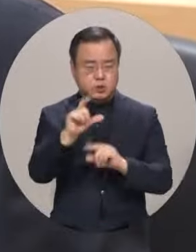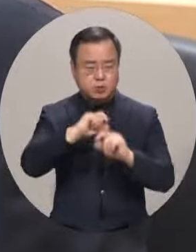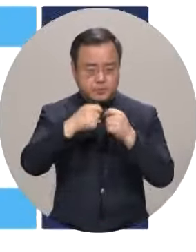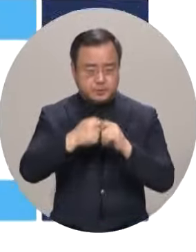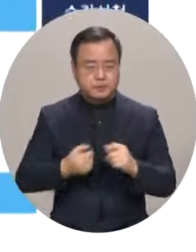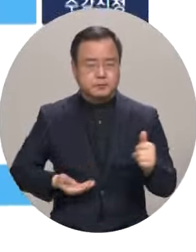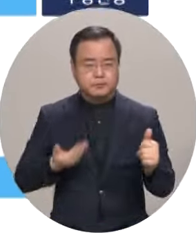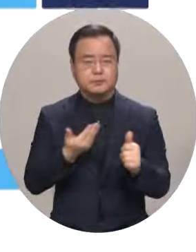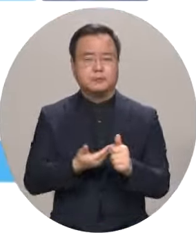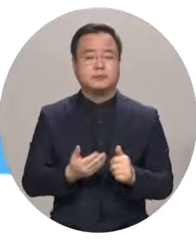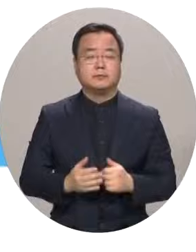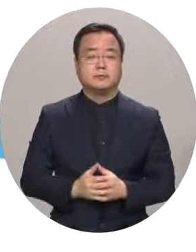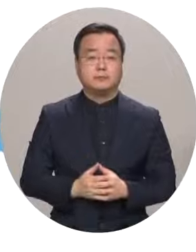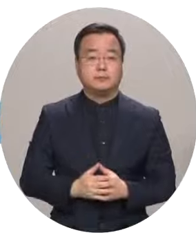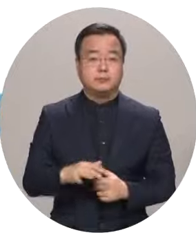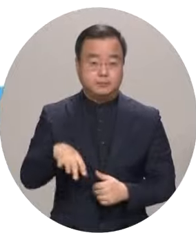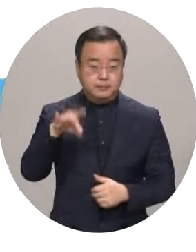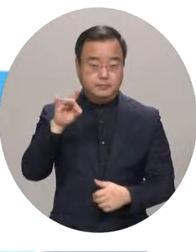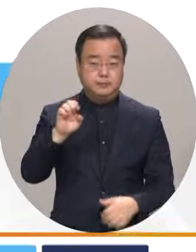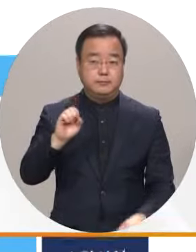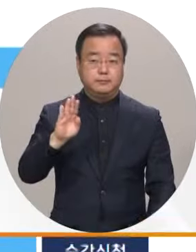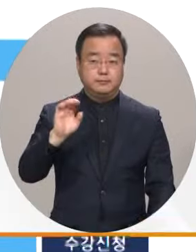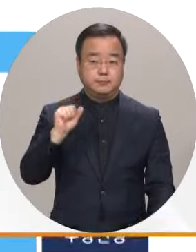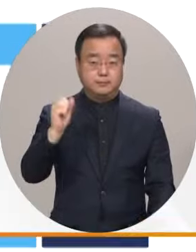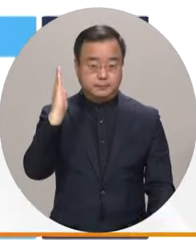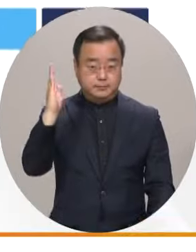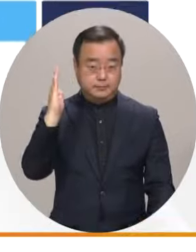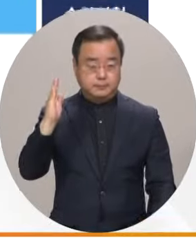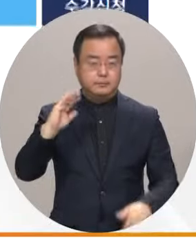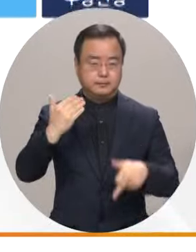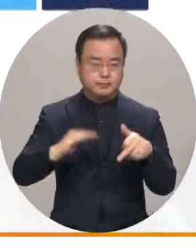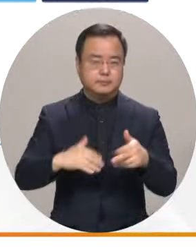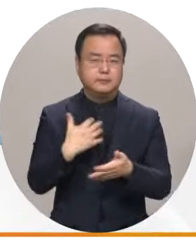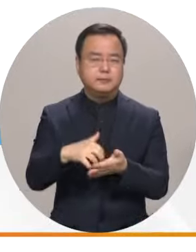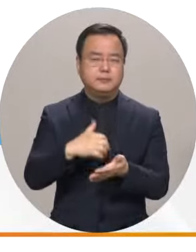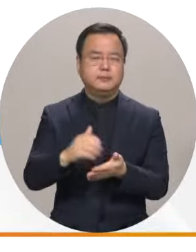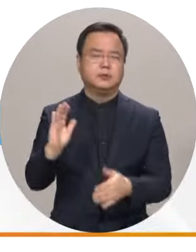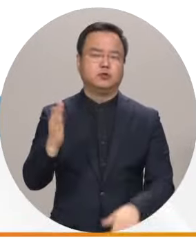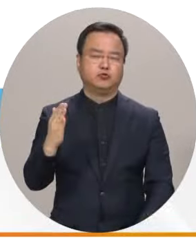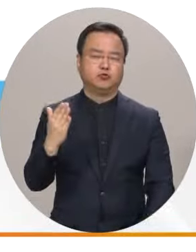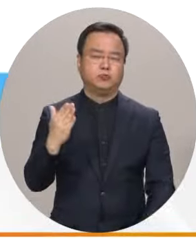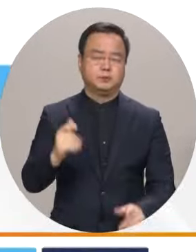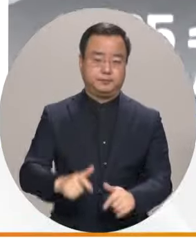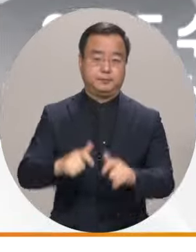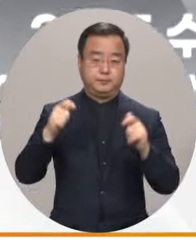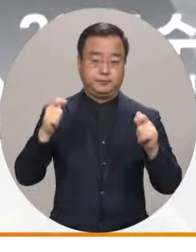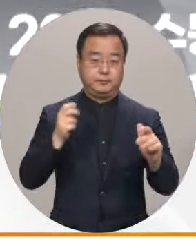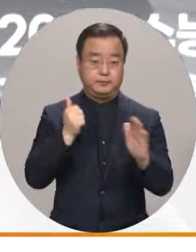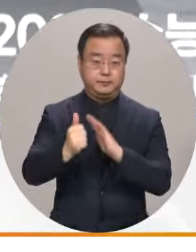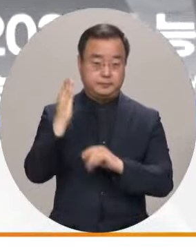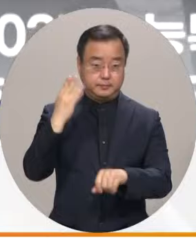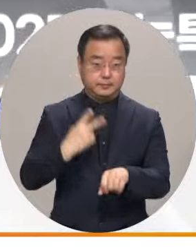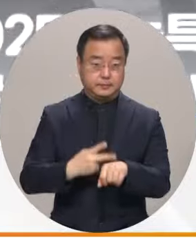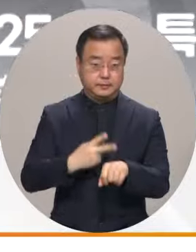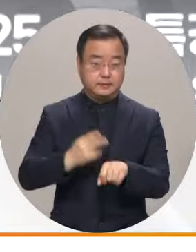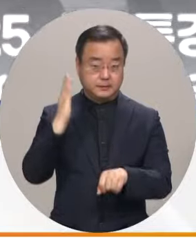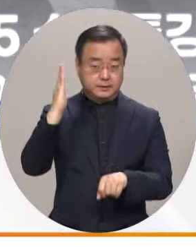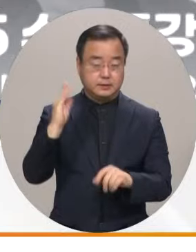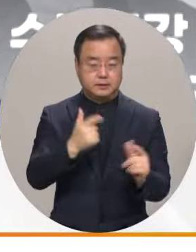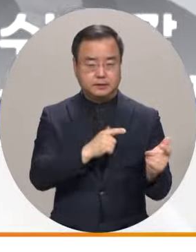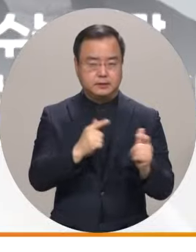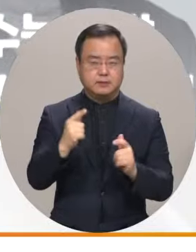겁니다 먼저 EBS 강의 콘텐츠를 900개 이상 늘리고 대표 강사의 강의를 학년별